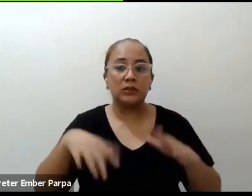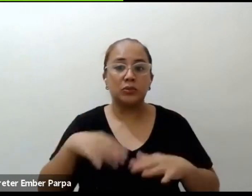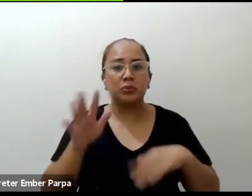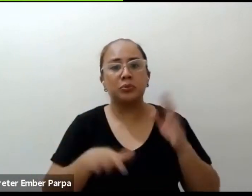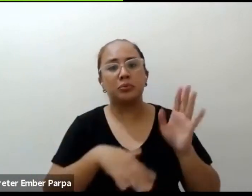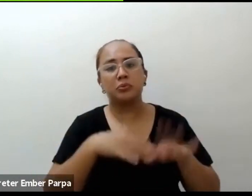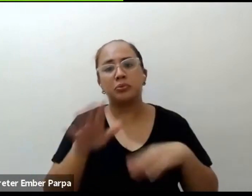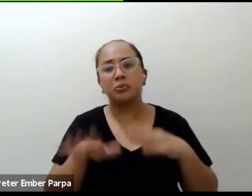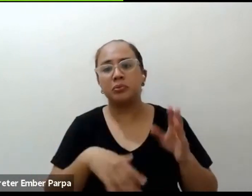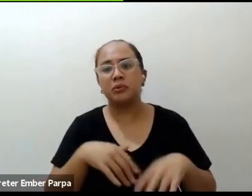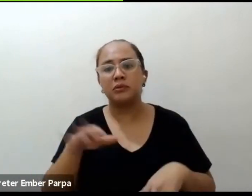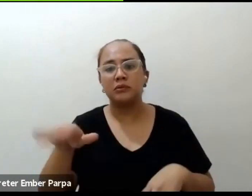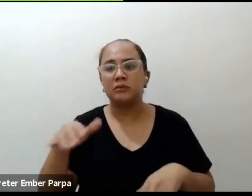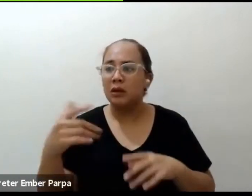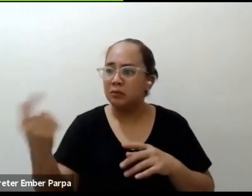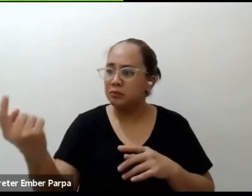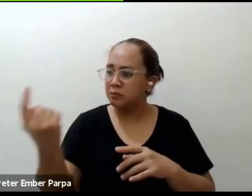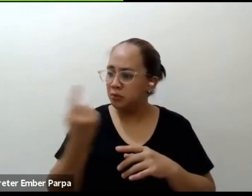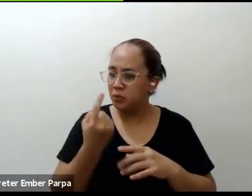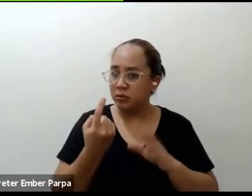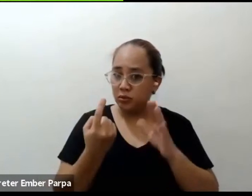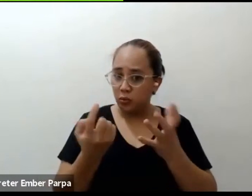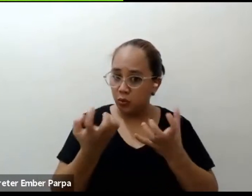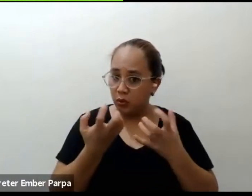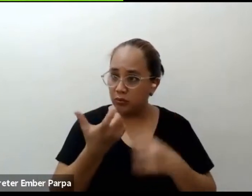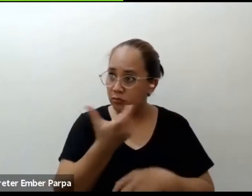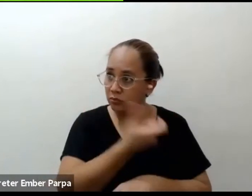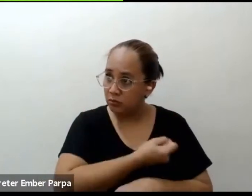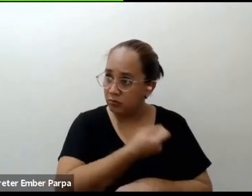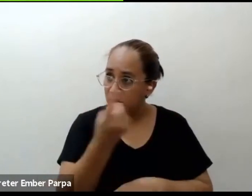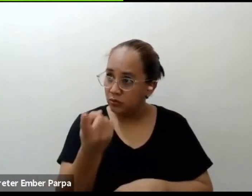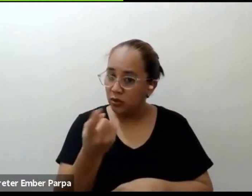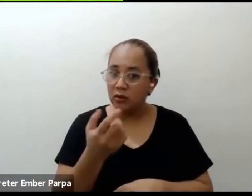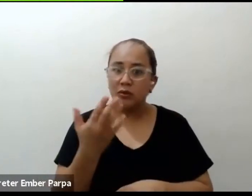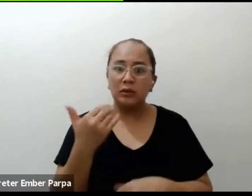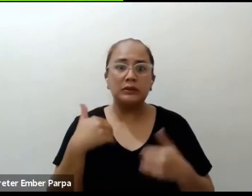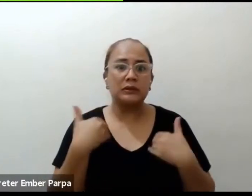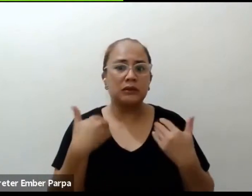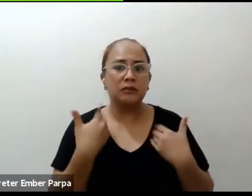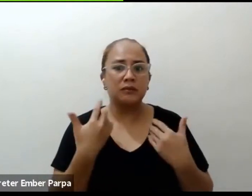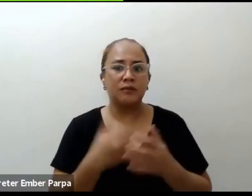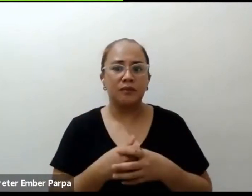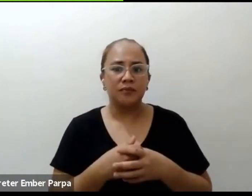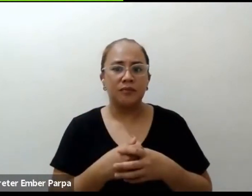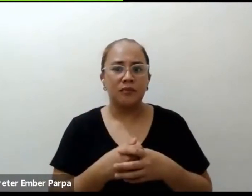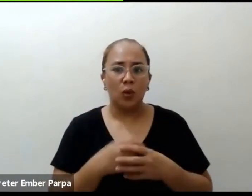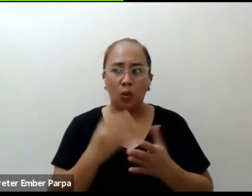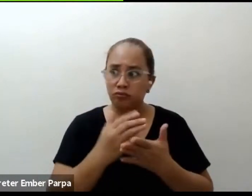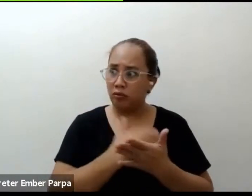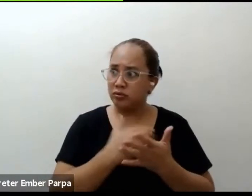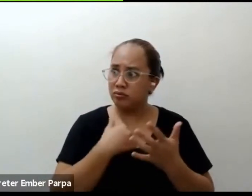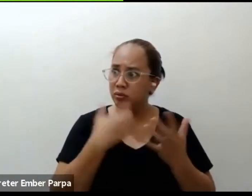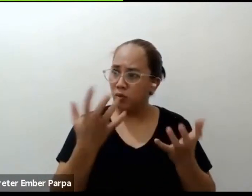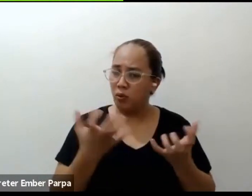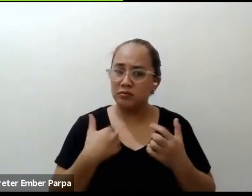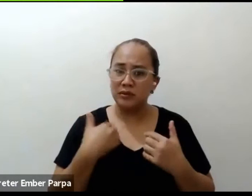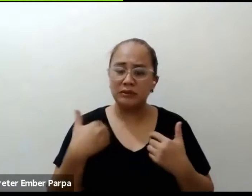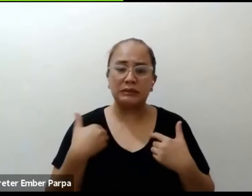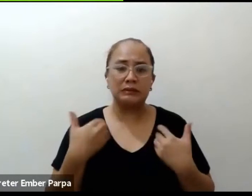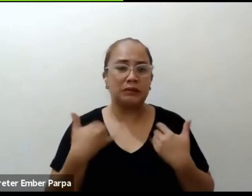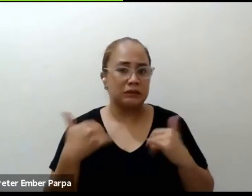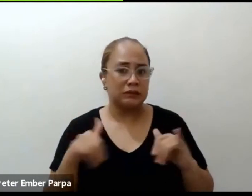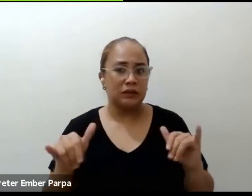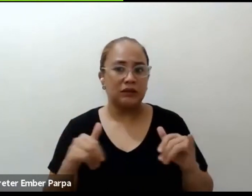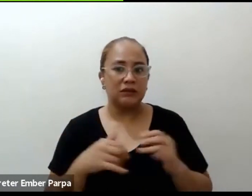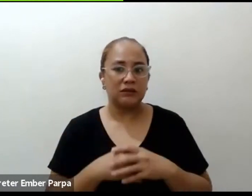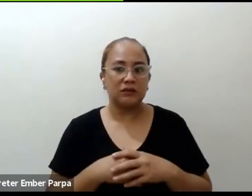siya sa kalsada, may lumapit sa kanya, "Sir, gusto ka bang magpabakuna?" Bata pa siya, sabi niya, "Siyempre gusto ko pero bata pa ako."